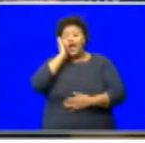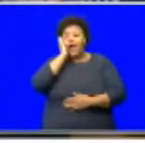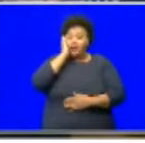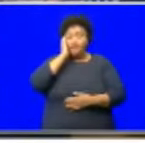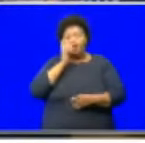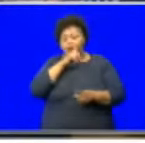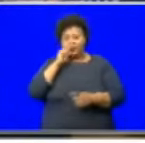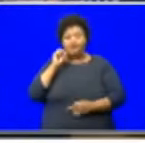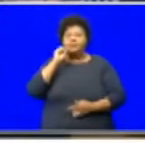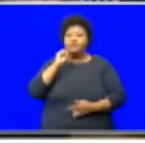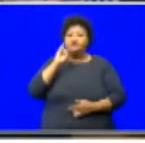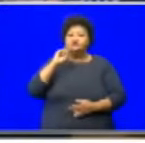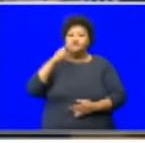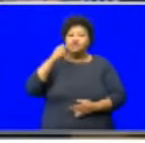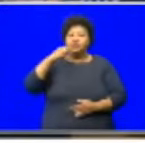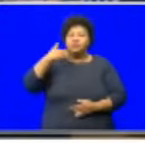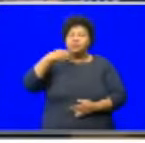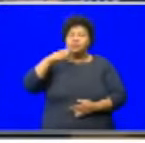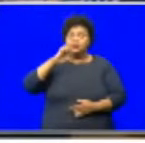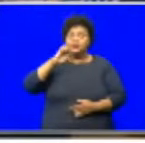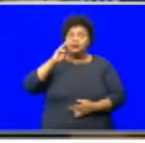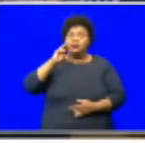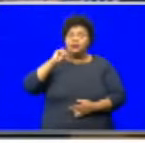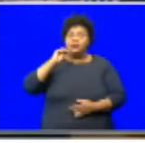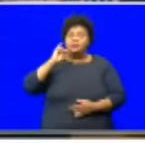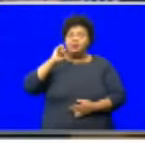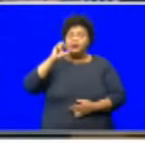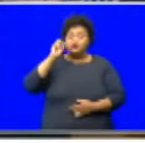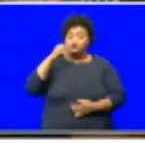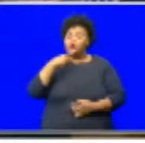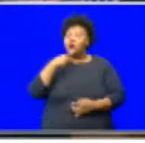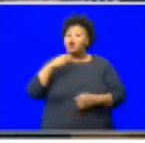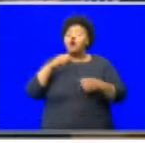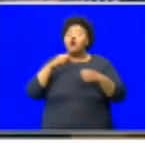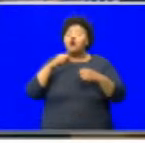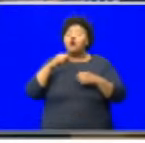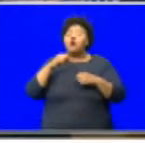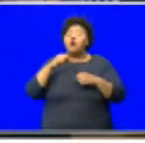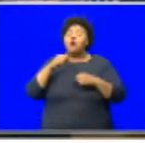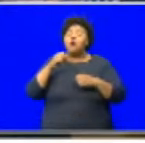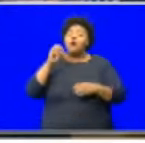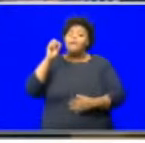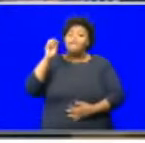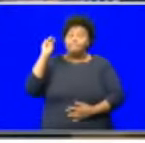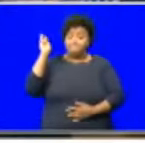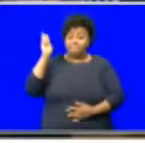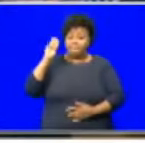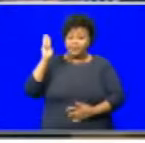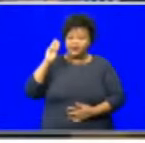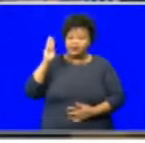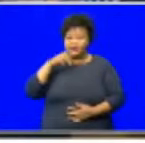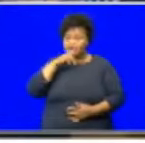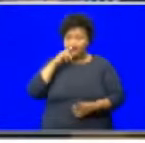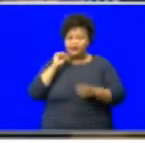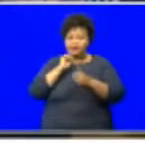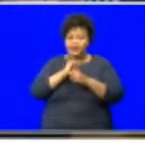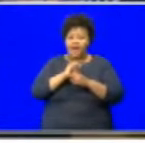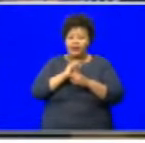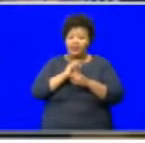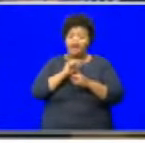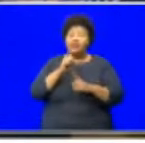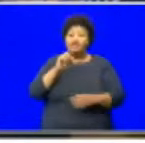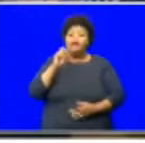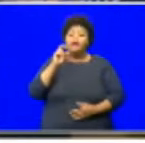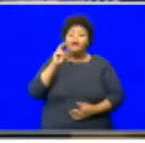kunaka inhlala kahle bazalwane ngekhathi yesontweni banake nekuthi bayondleka yini ngekwenyama. Lelisondo lithethe